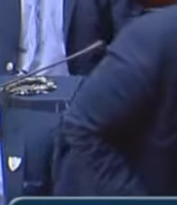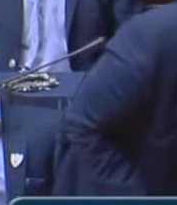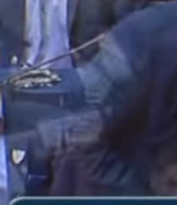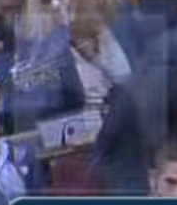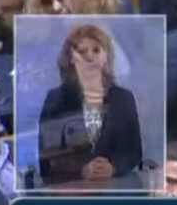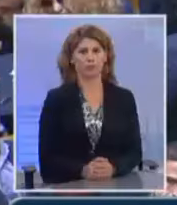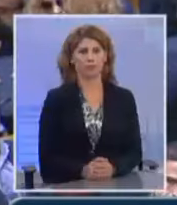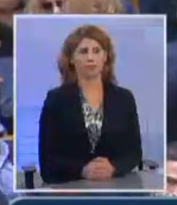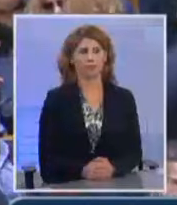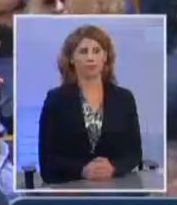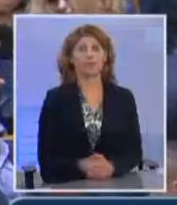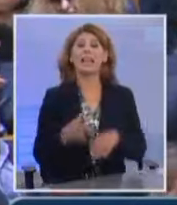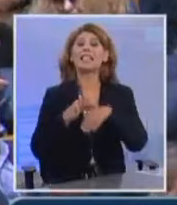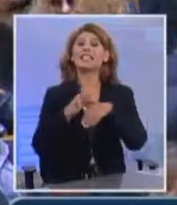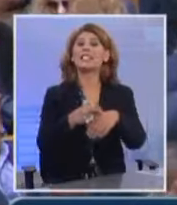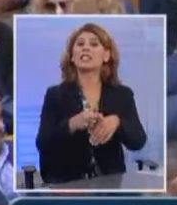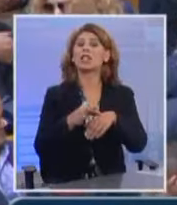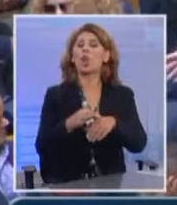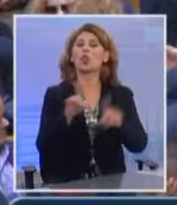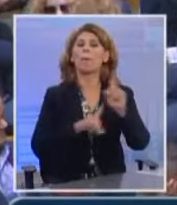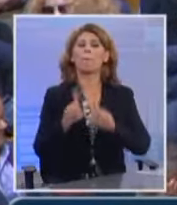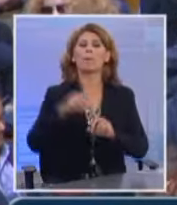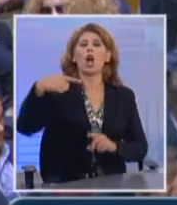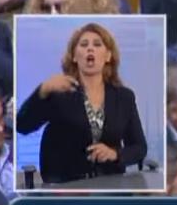Συνοδός Τσιακμάκης Αναστάσιος.